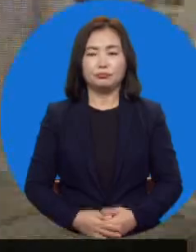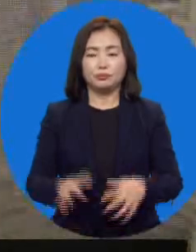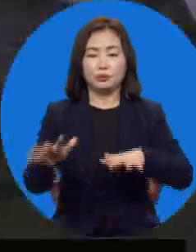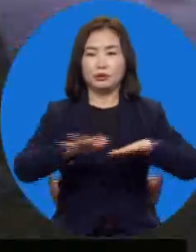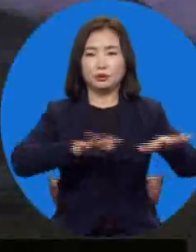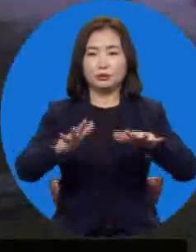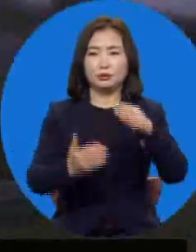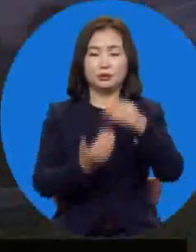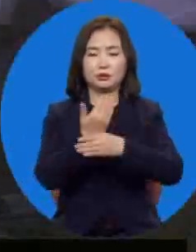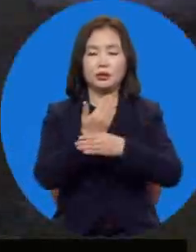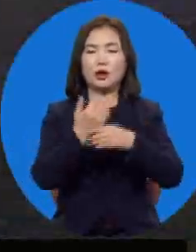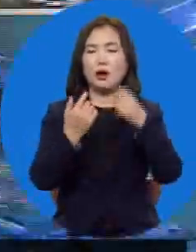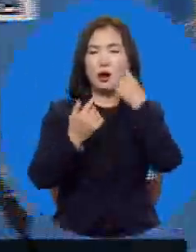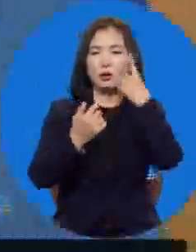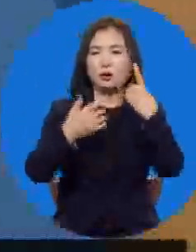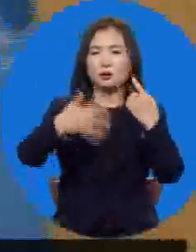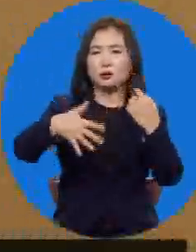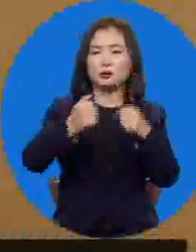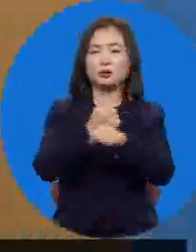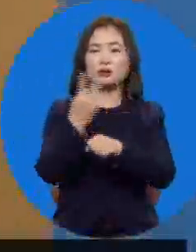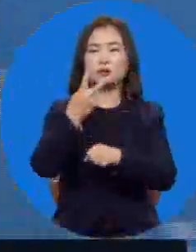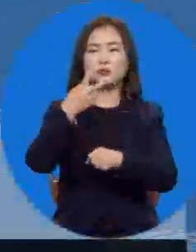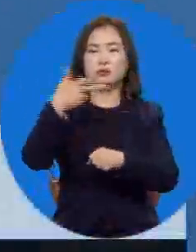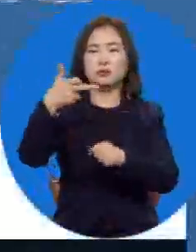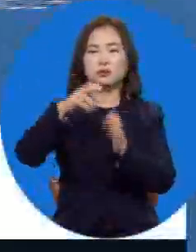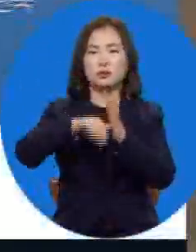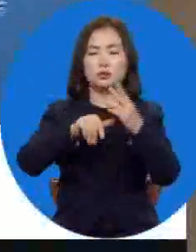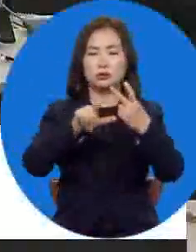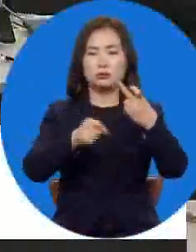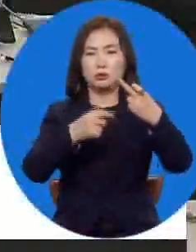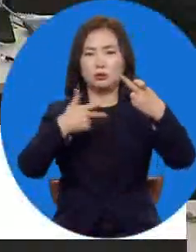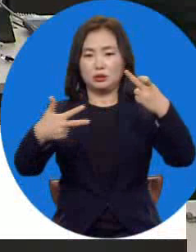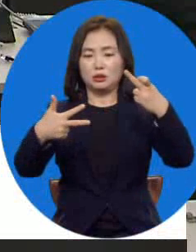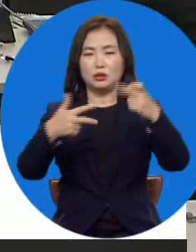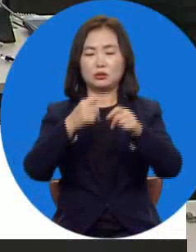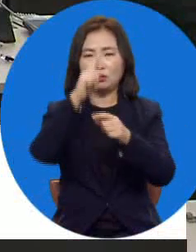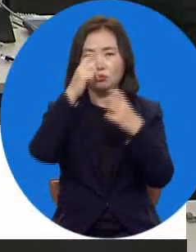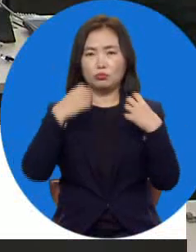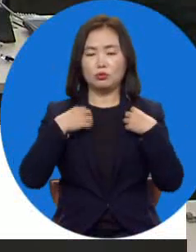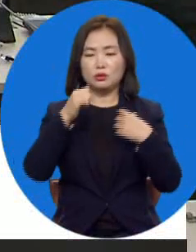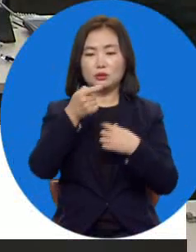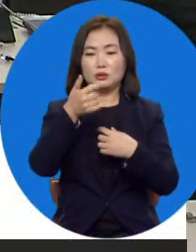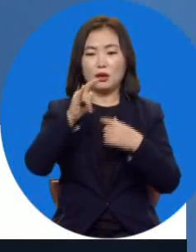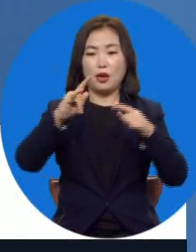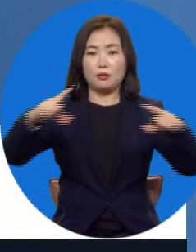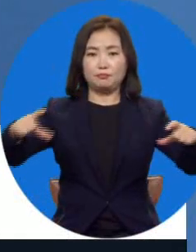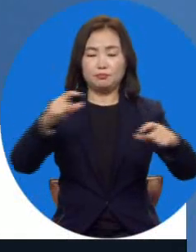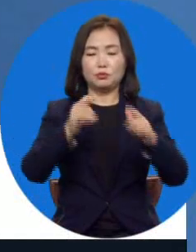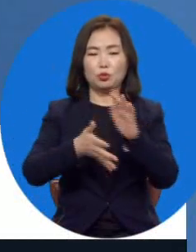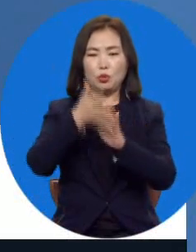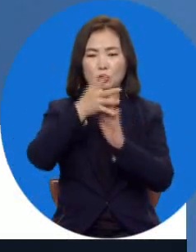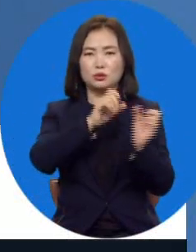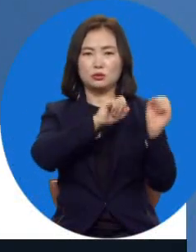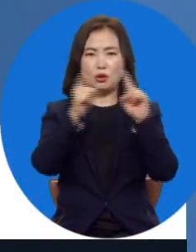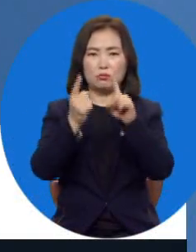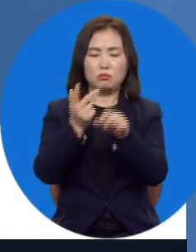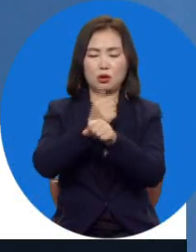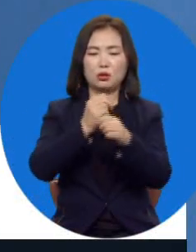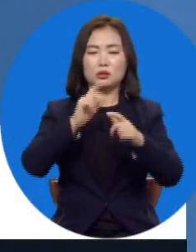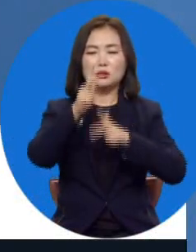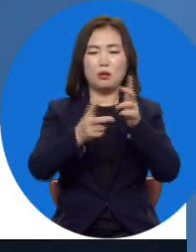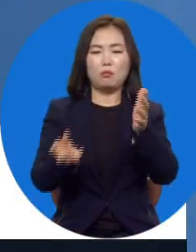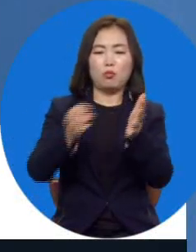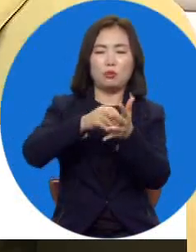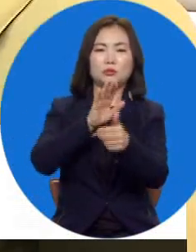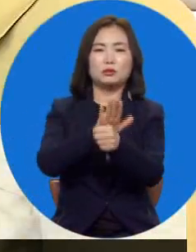지진이 일어난 지 한 달도 안된 2017년 12월 7일 정부는 흥해 업을 도시재생 you'd 1 사업의 포함해